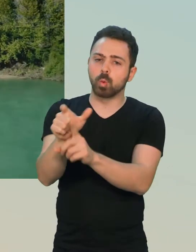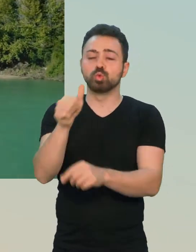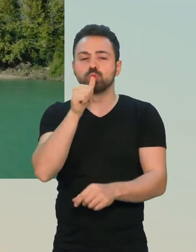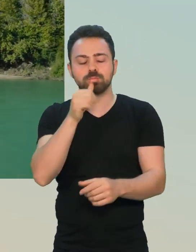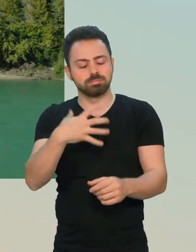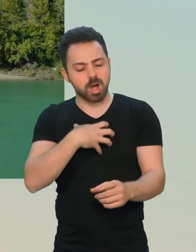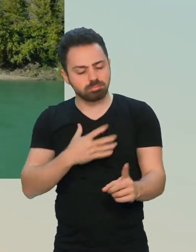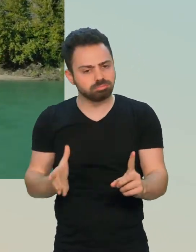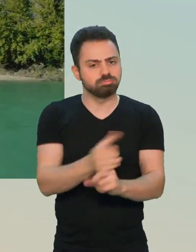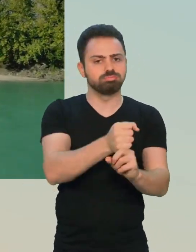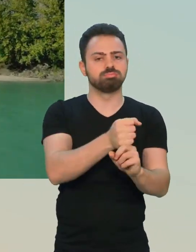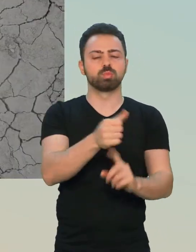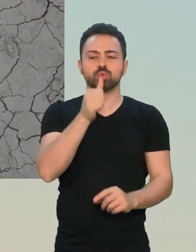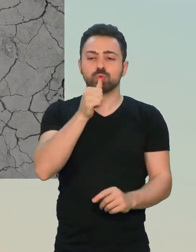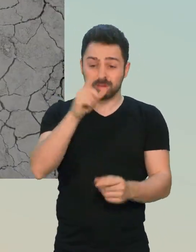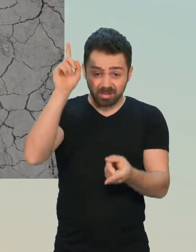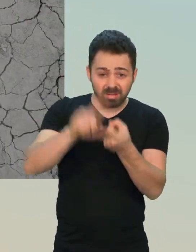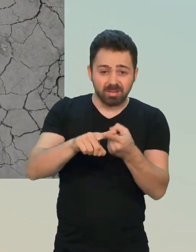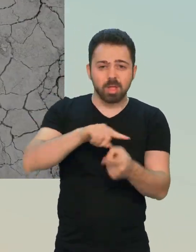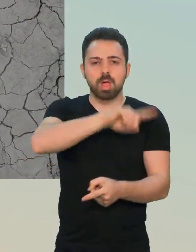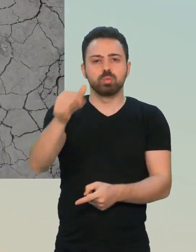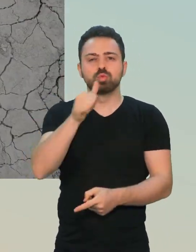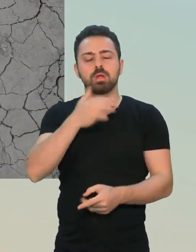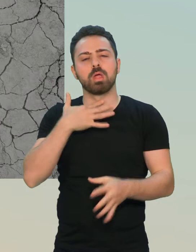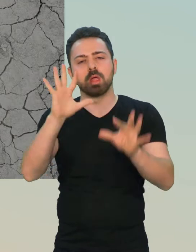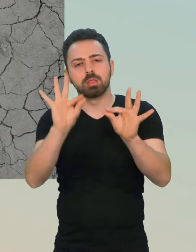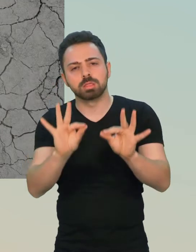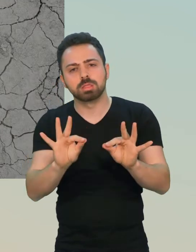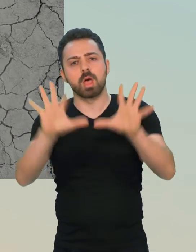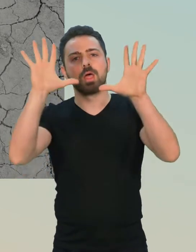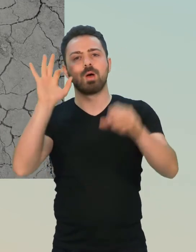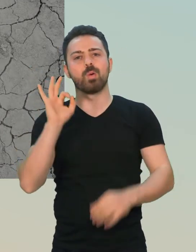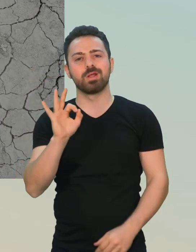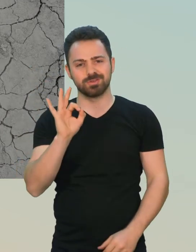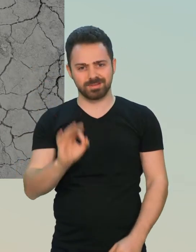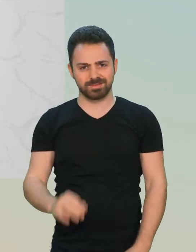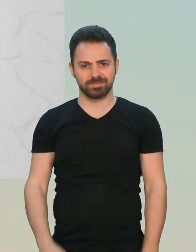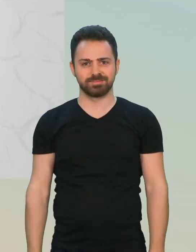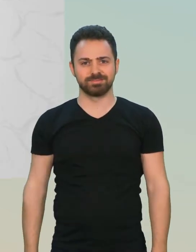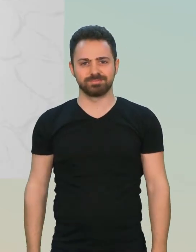suyuna sahip çık Türkiye. Su biterse herkes susar.